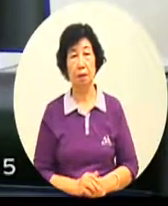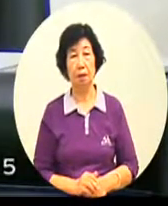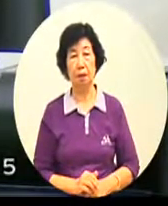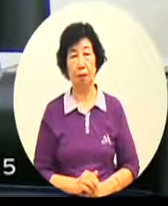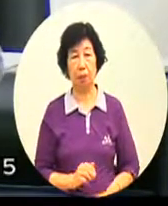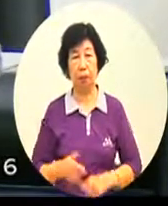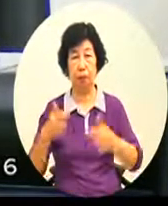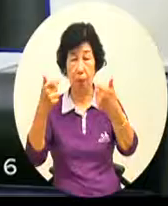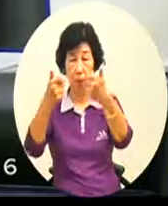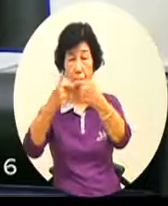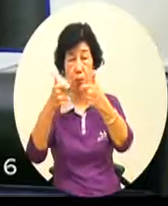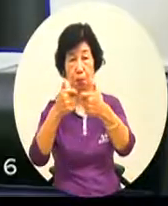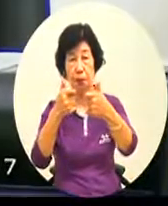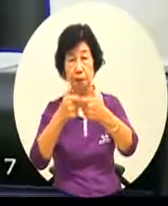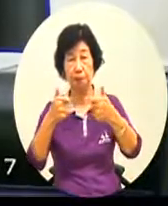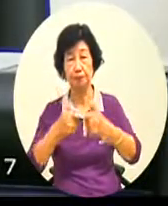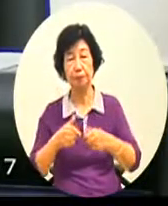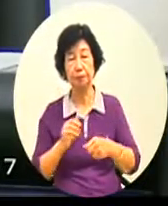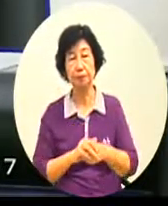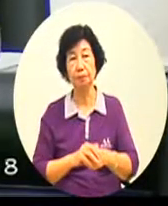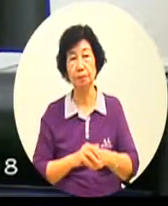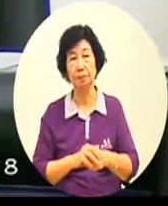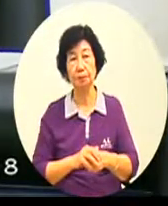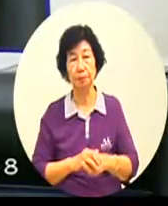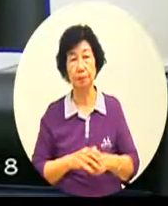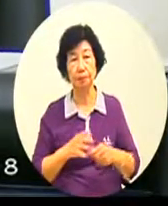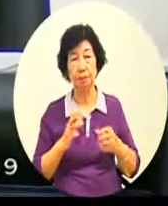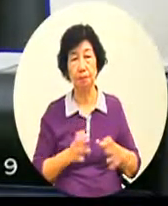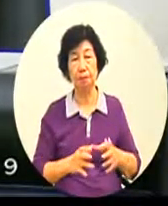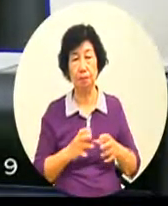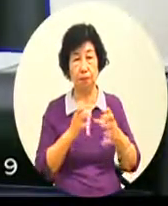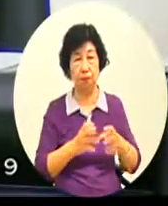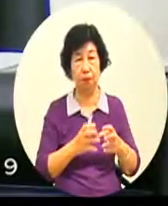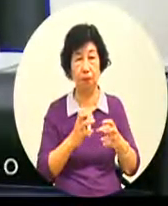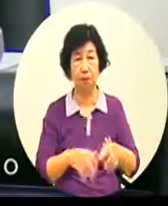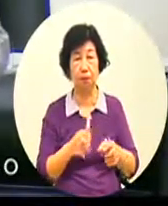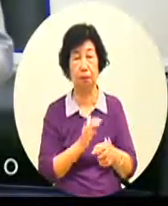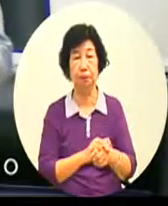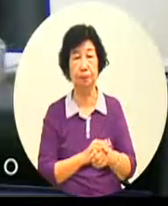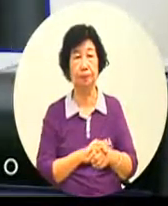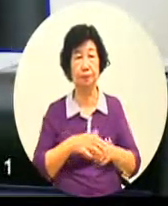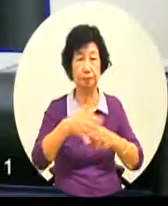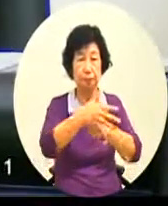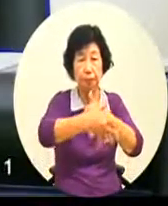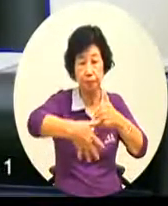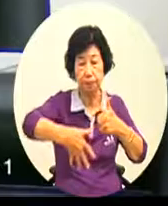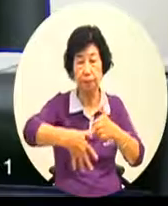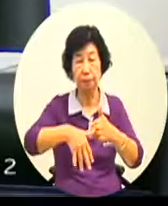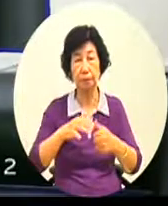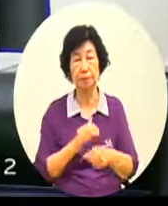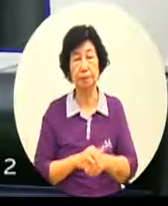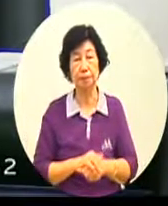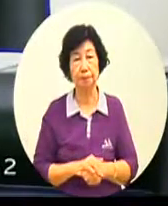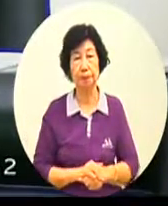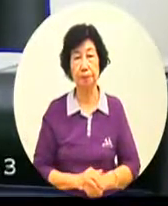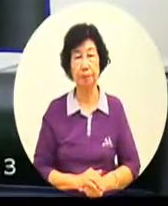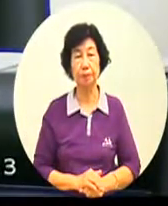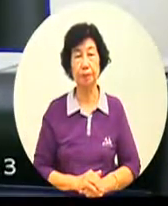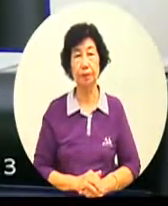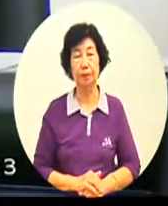关的一些需要建置的这些系统或这些包